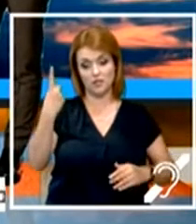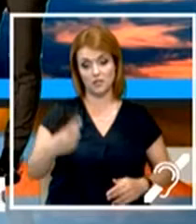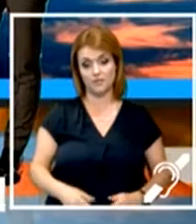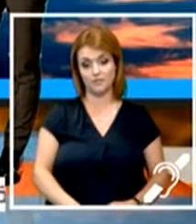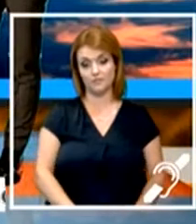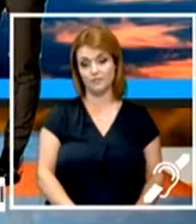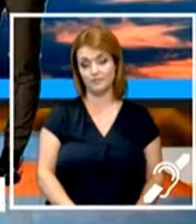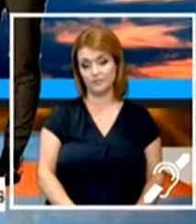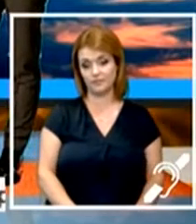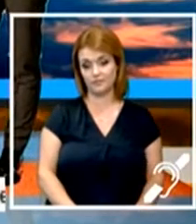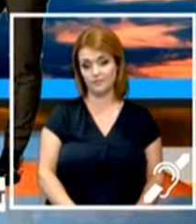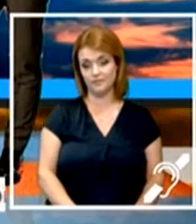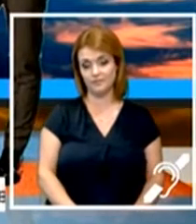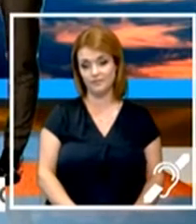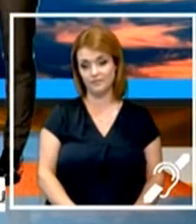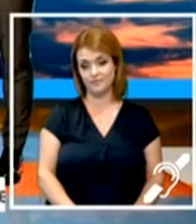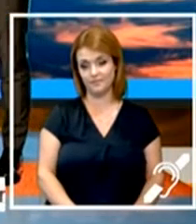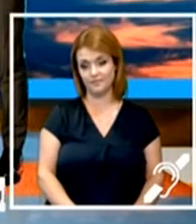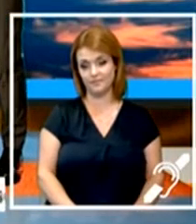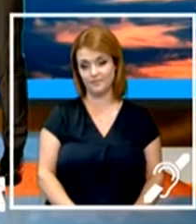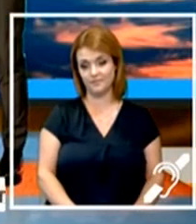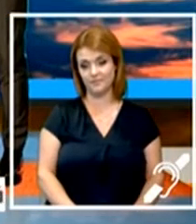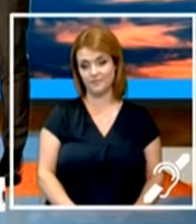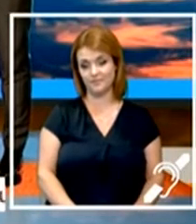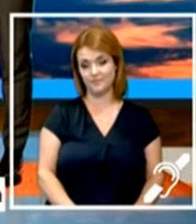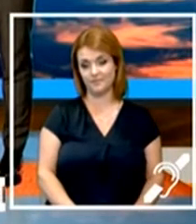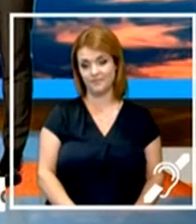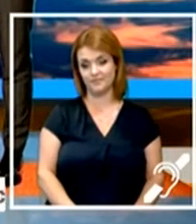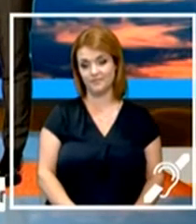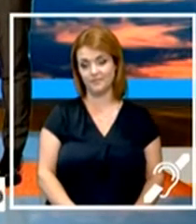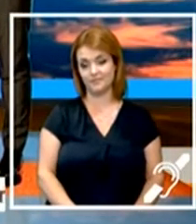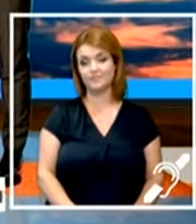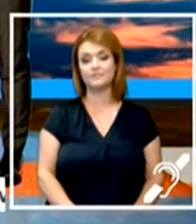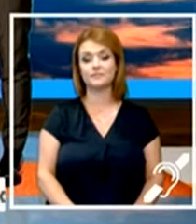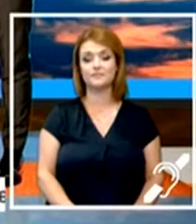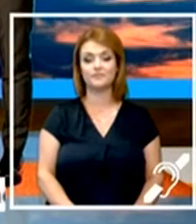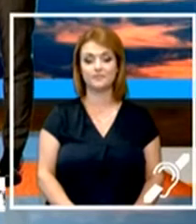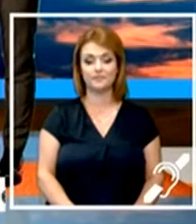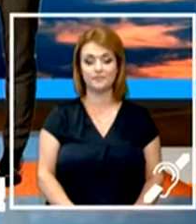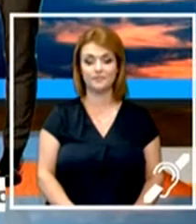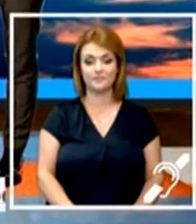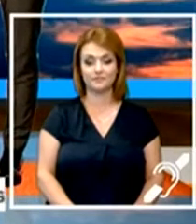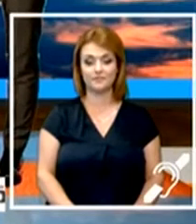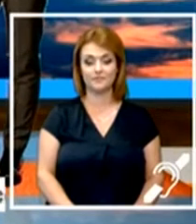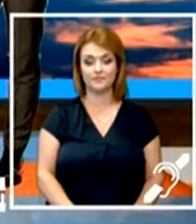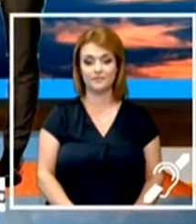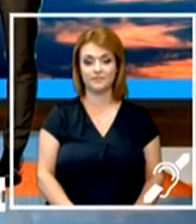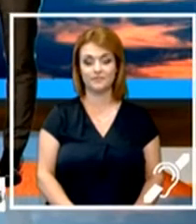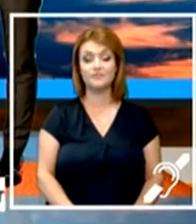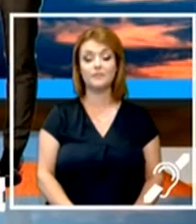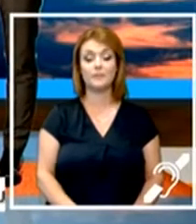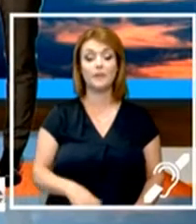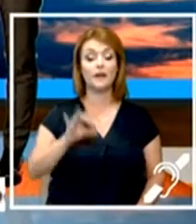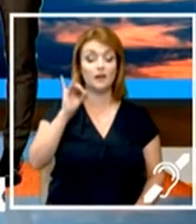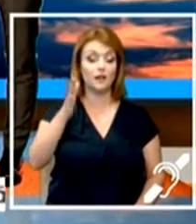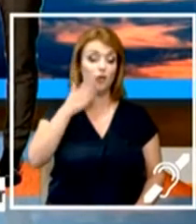de grade vor indica termometrele la orele amiezii. România a fost colorată în totalitate. Meteorologii au actualizat avertizările de